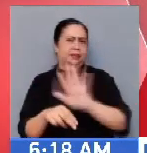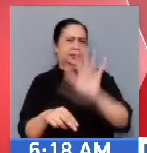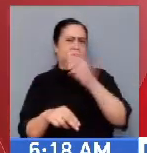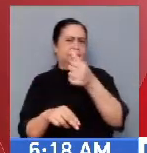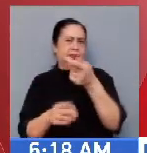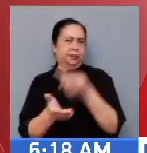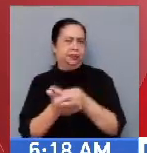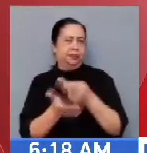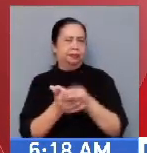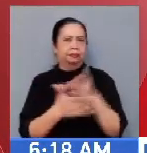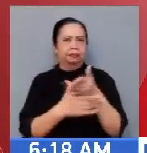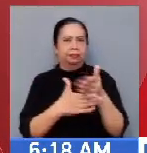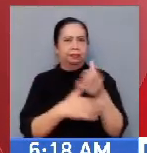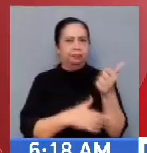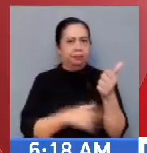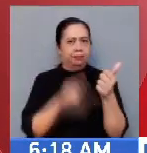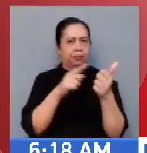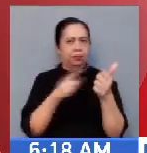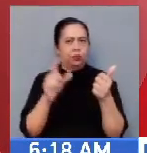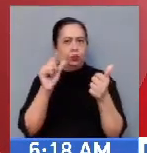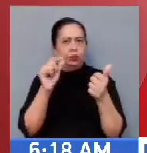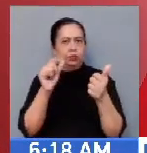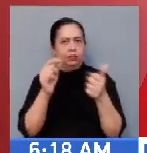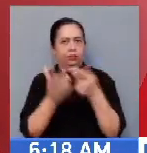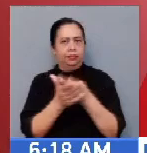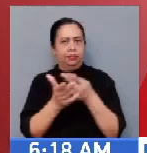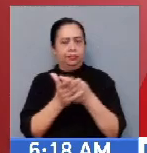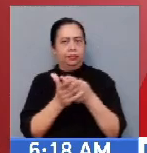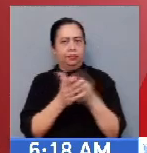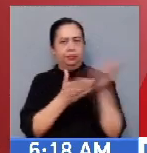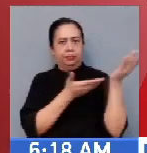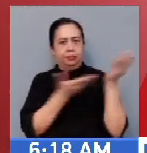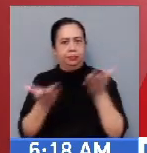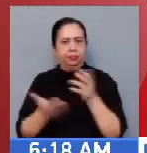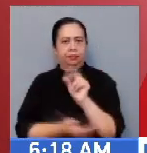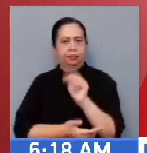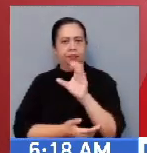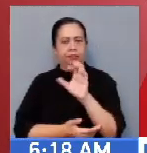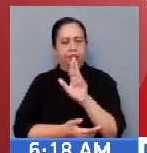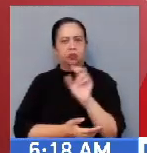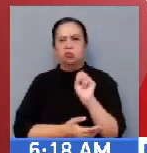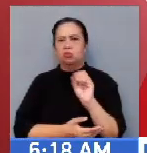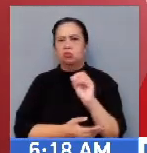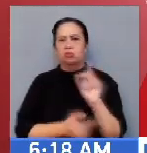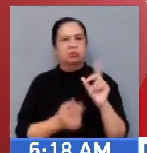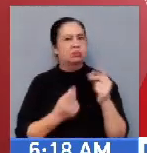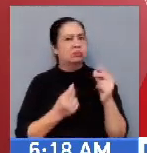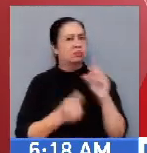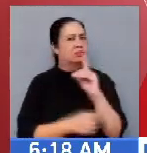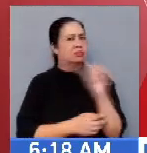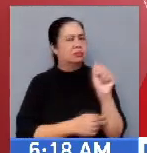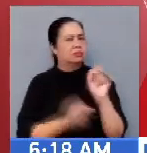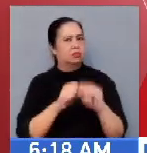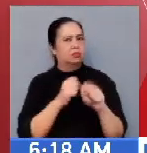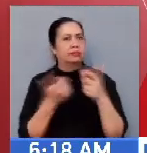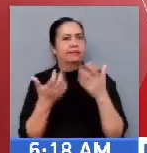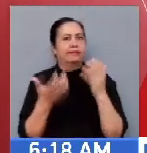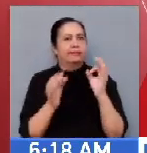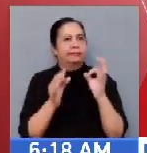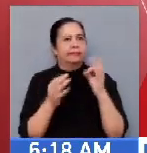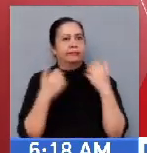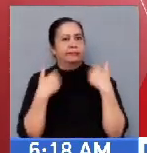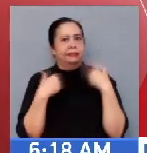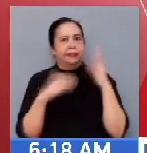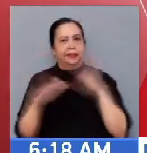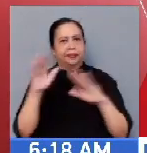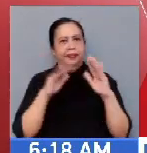10 to 20 pesos po per kilo pagdating na dito sa NCR. So sa ano ho ang dapat kayang gawin ngayon ng DA para po kung may nagkakaroon tayo ng ganitong global